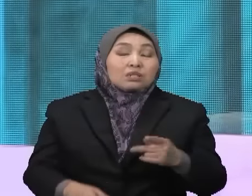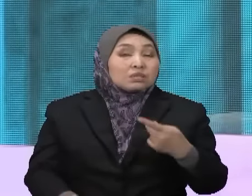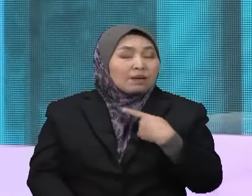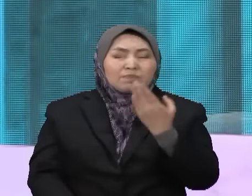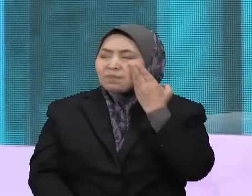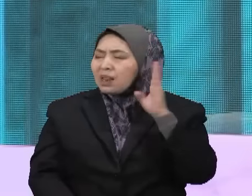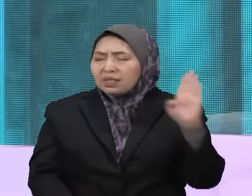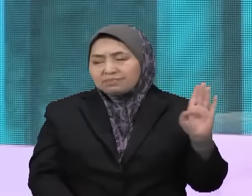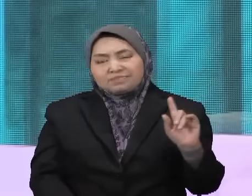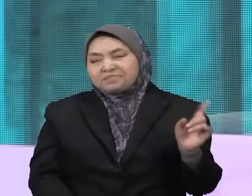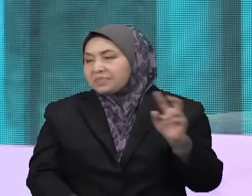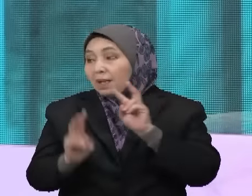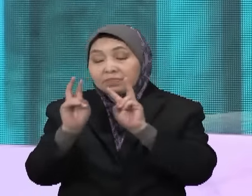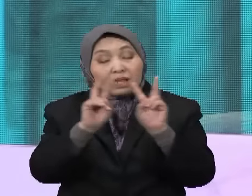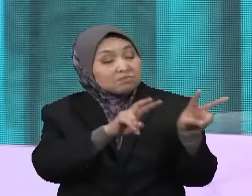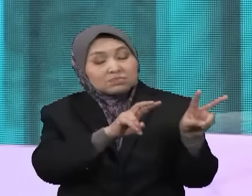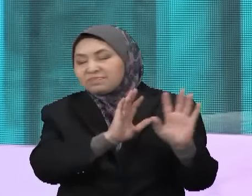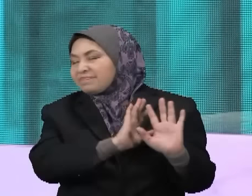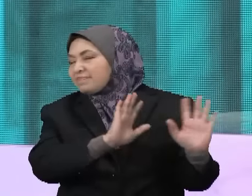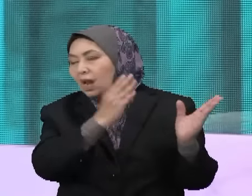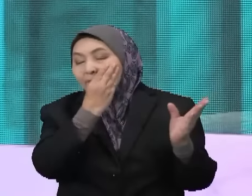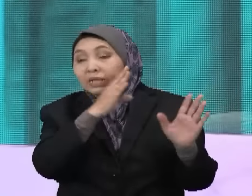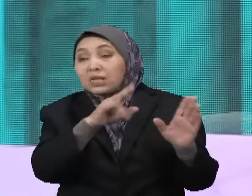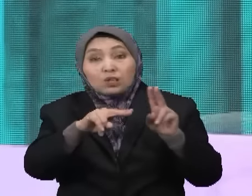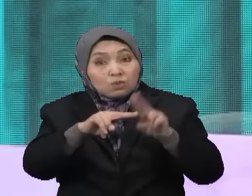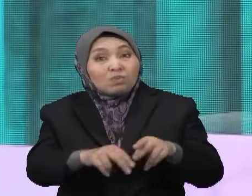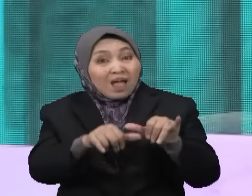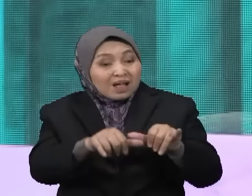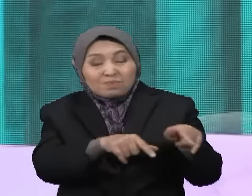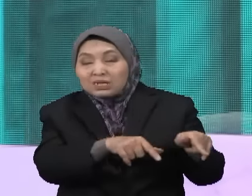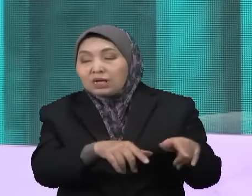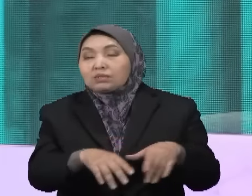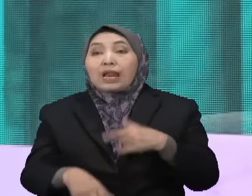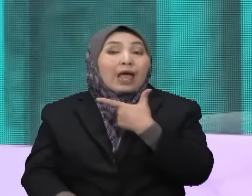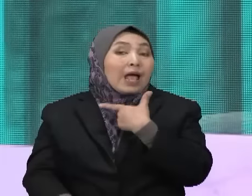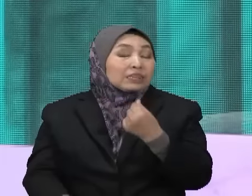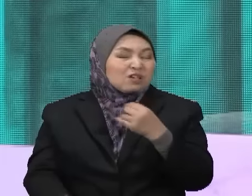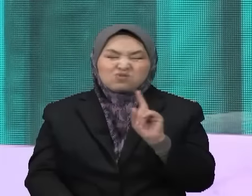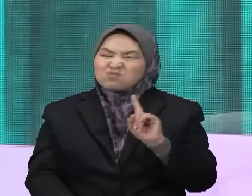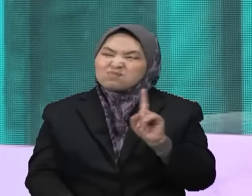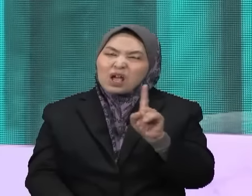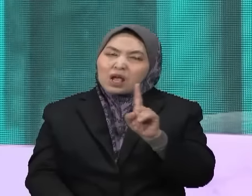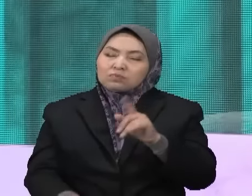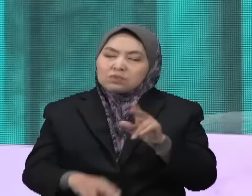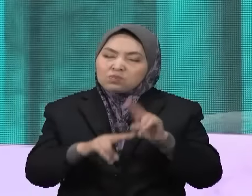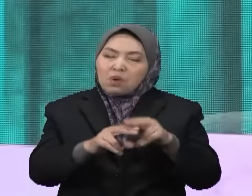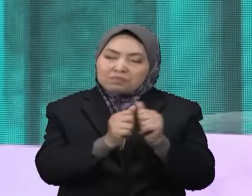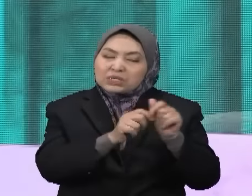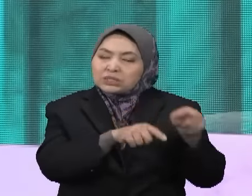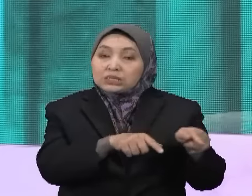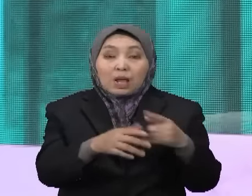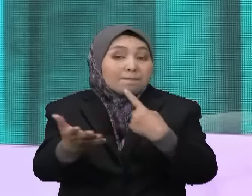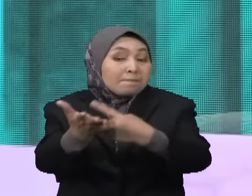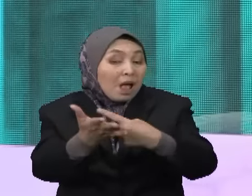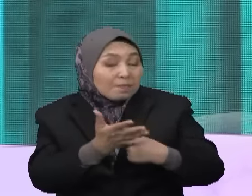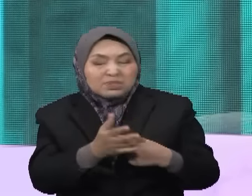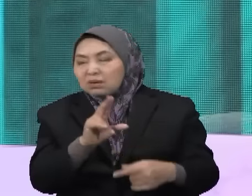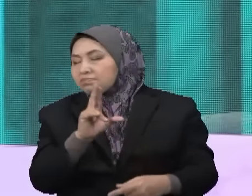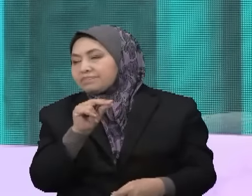berpaling daripada mereka. Ya, jangan duduk dengan mereka. Ya, dalam hadis dinyatakan jangan duduk dengan mereka, jangan berbincang dengan